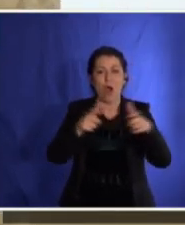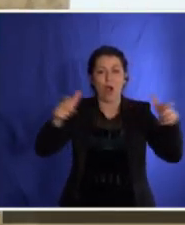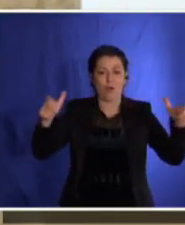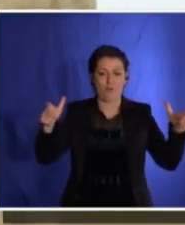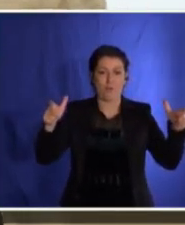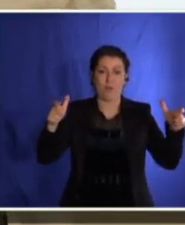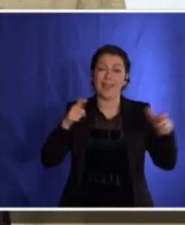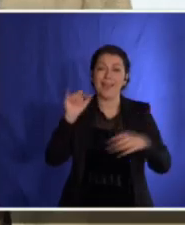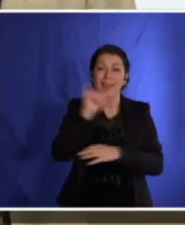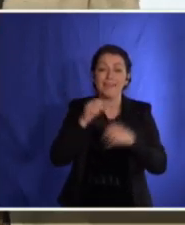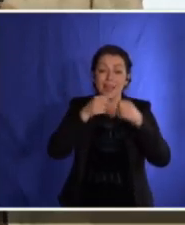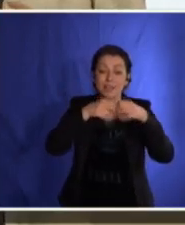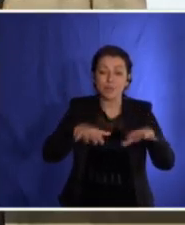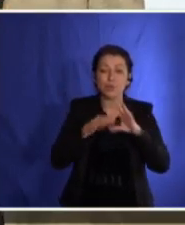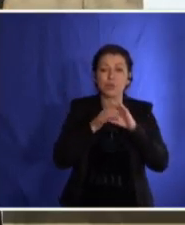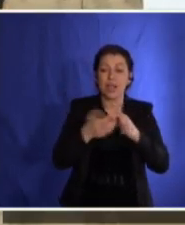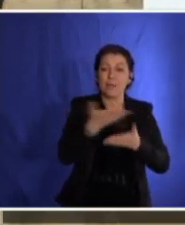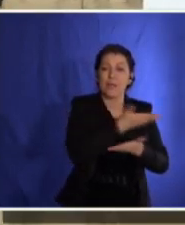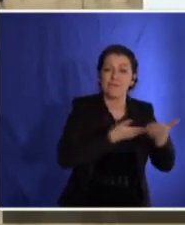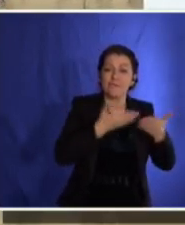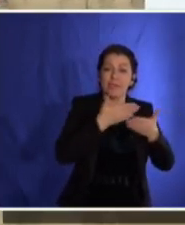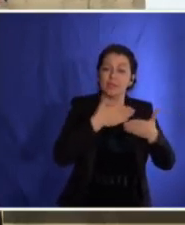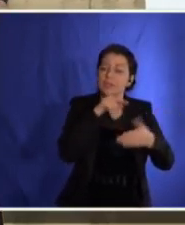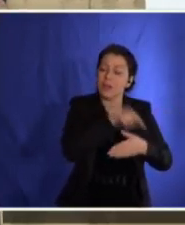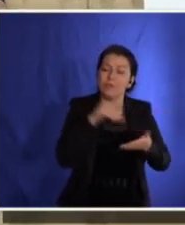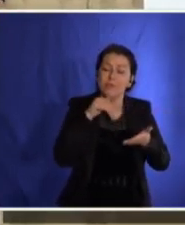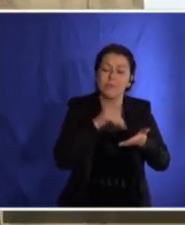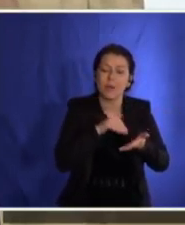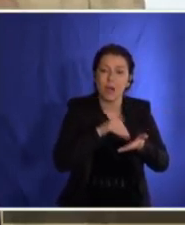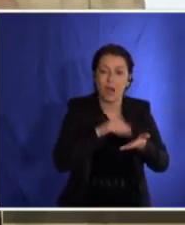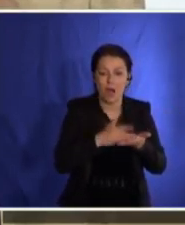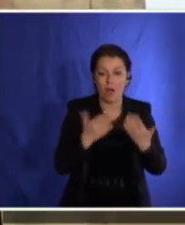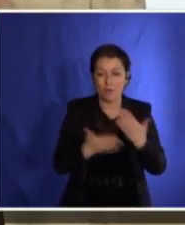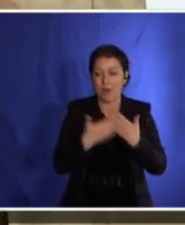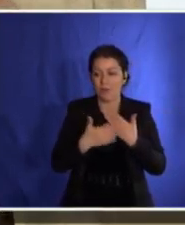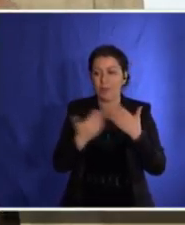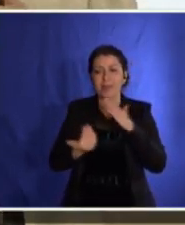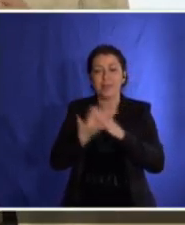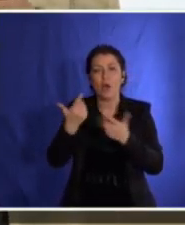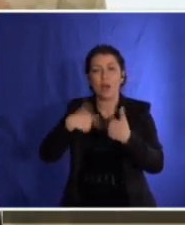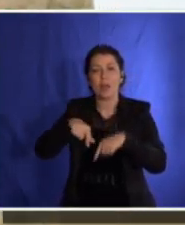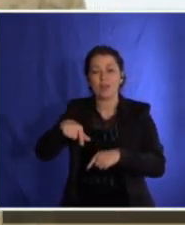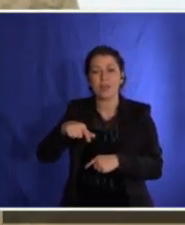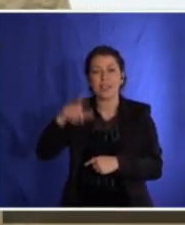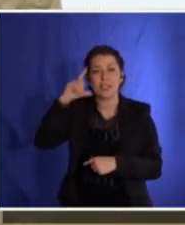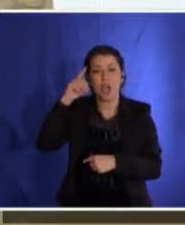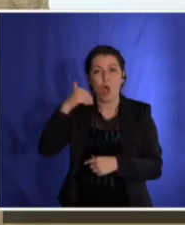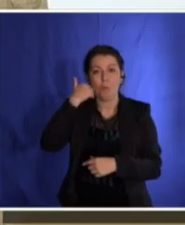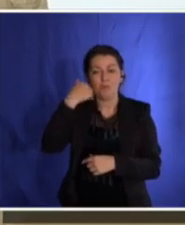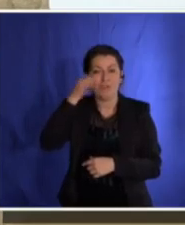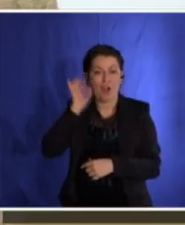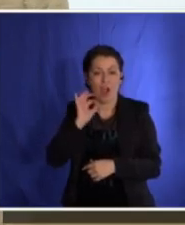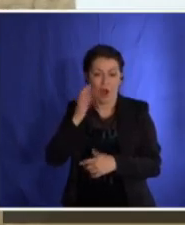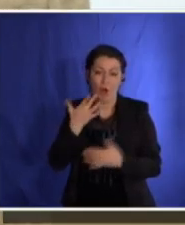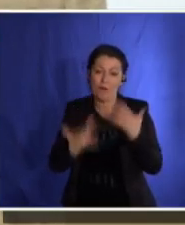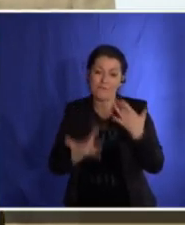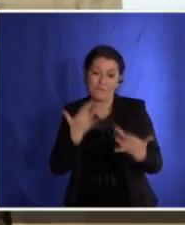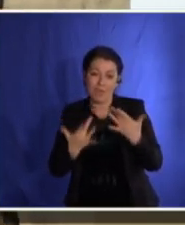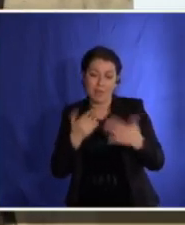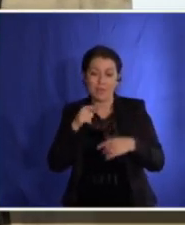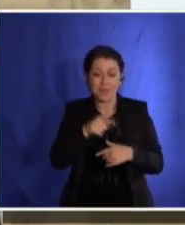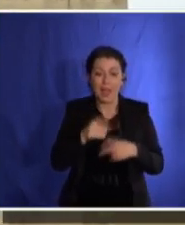die Lebensader der Wirtschaft. Ich denke, Frau Neolandeshauptfrau, dass wir vielleicht auch die Chance haben,